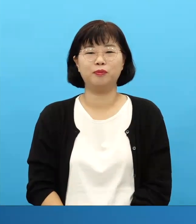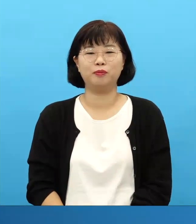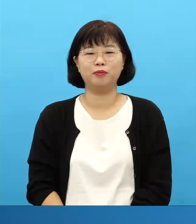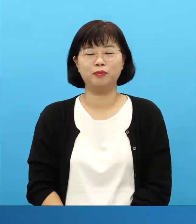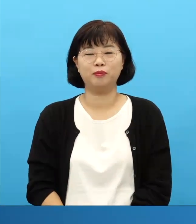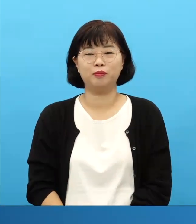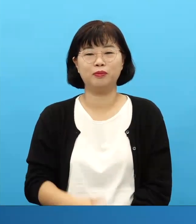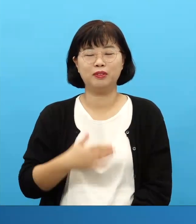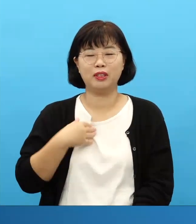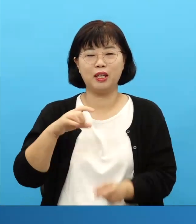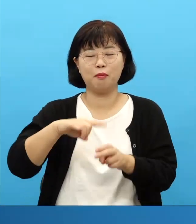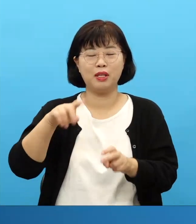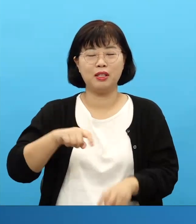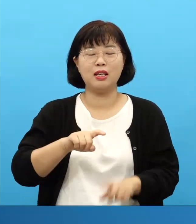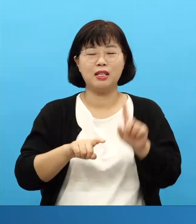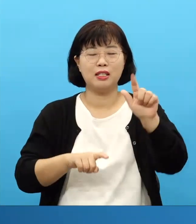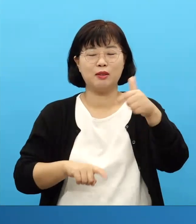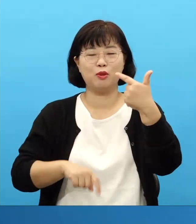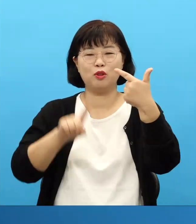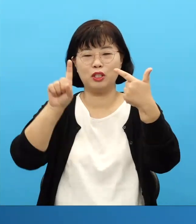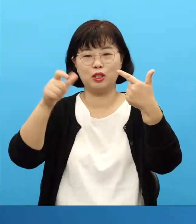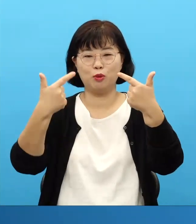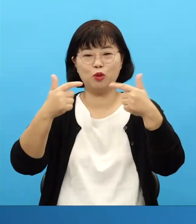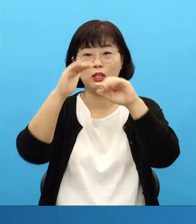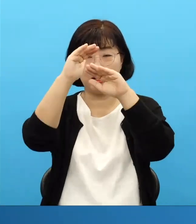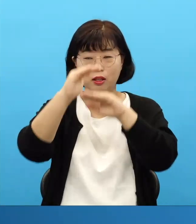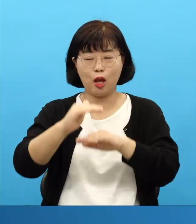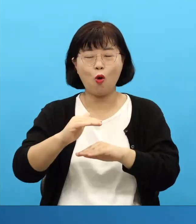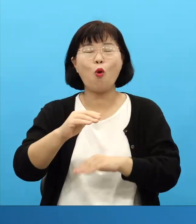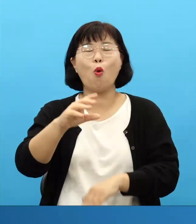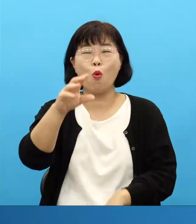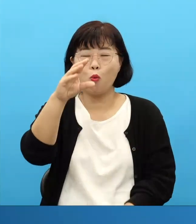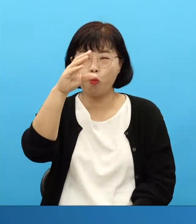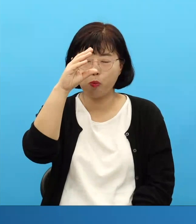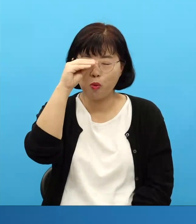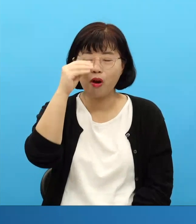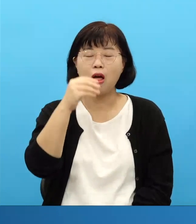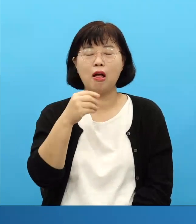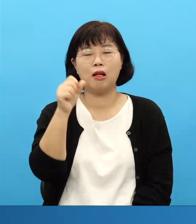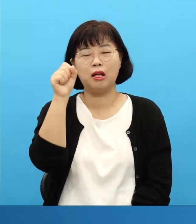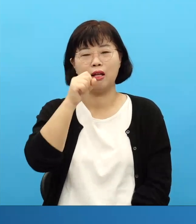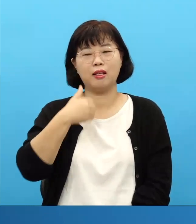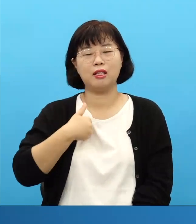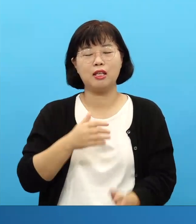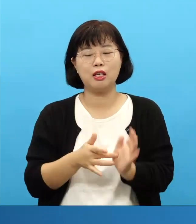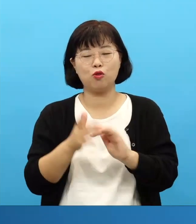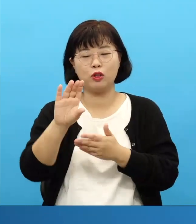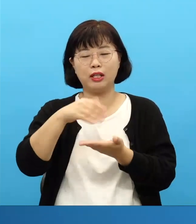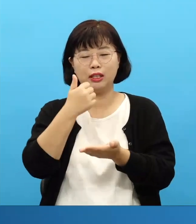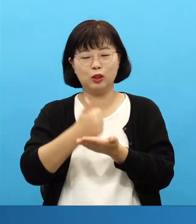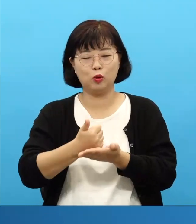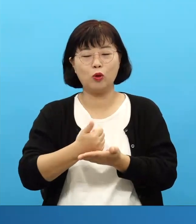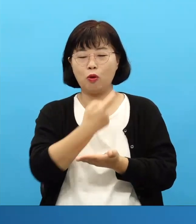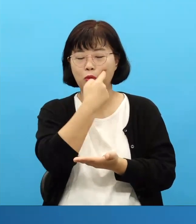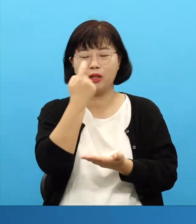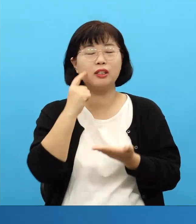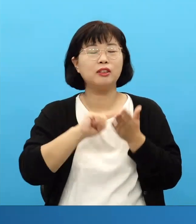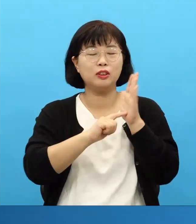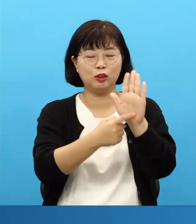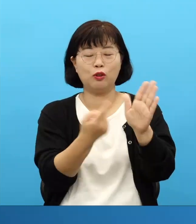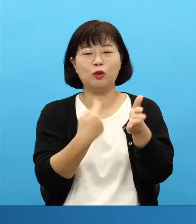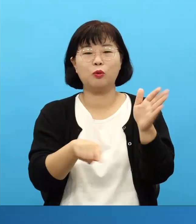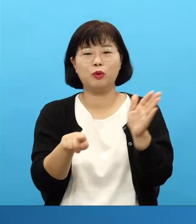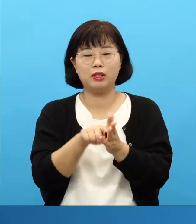저는 마태복음 16장 16절 말씀을 듣고 예수가 그리스도임을 증거하는 산업인 렘넌트가 되기 위해